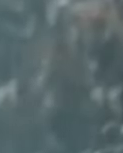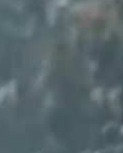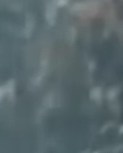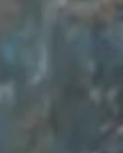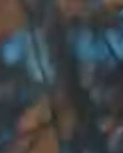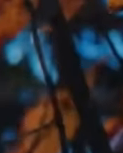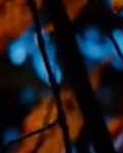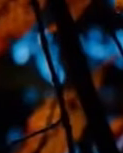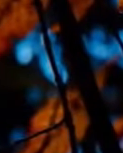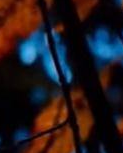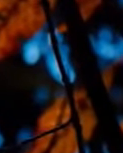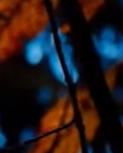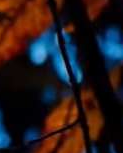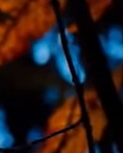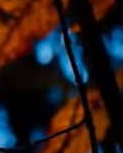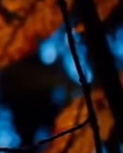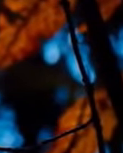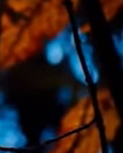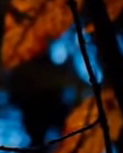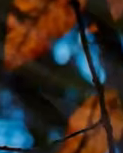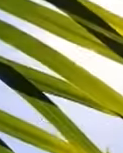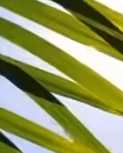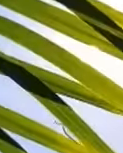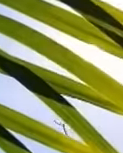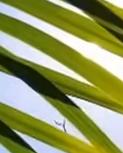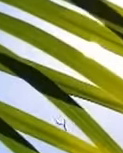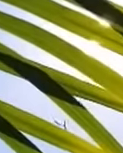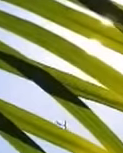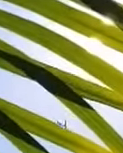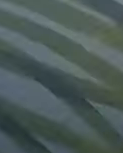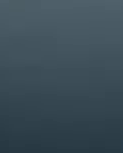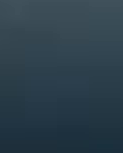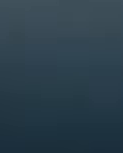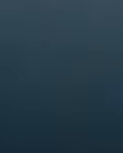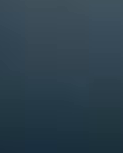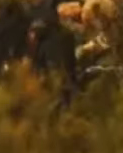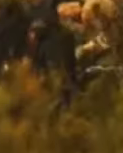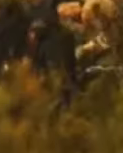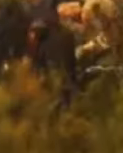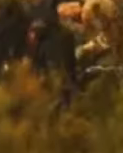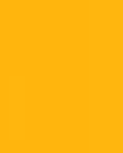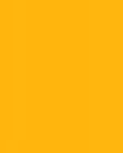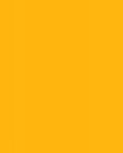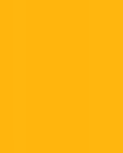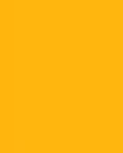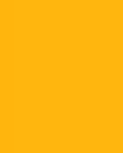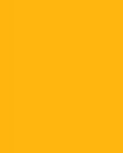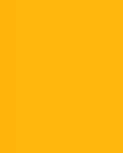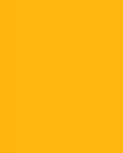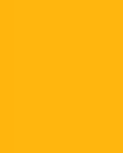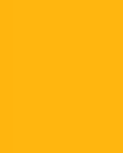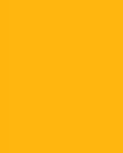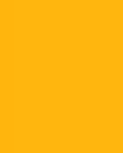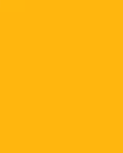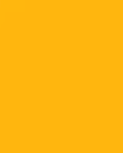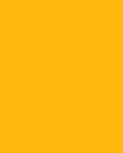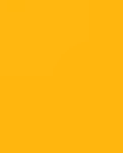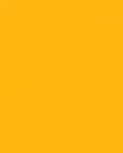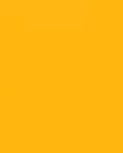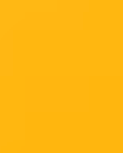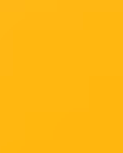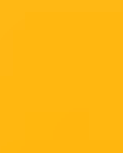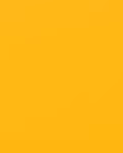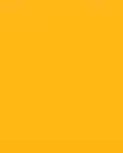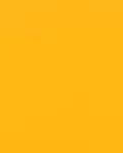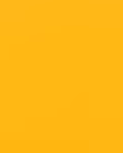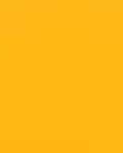Simo selitulu nilethelwa baka MTN Business. Noma simo selitulu sinjani, MTN Business ikhona ukusiza